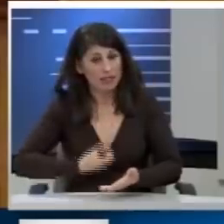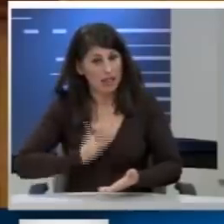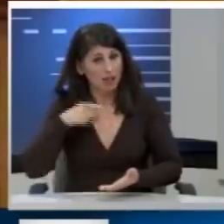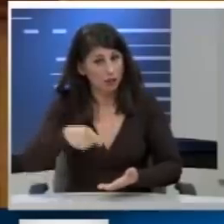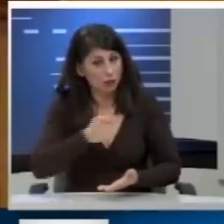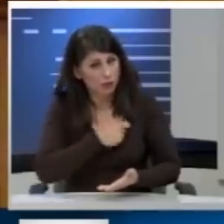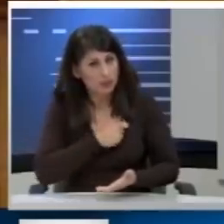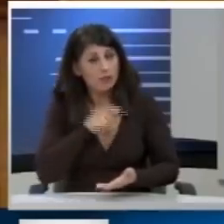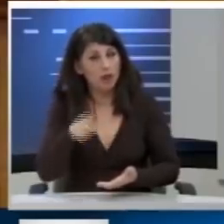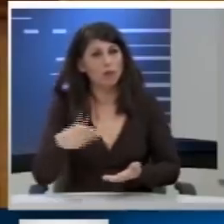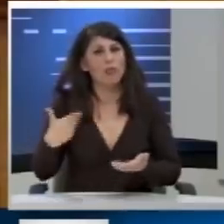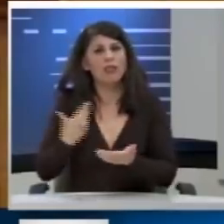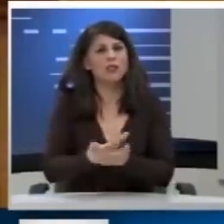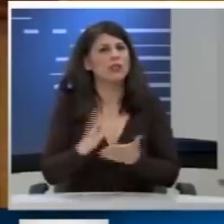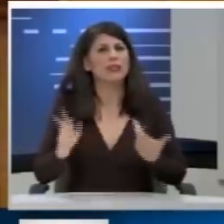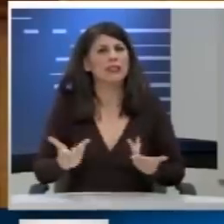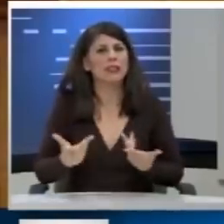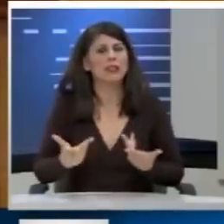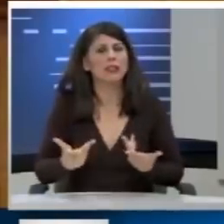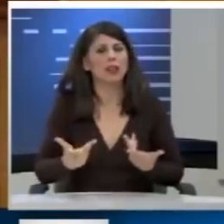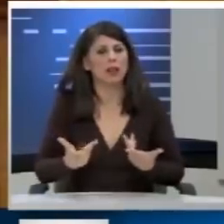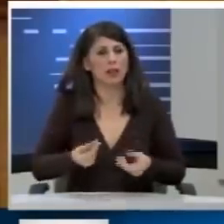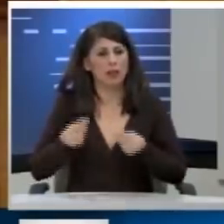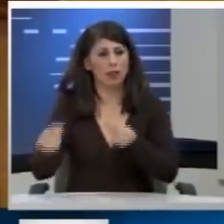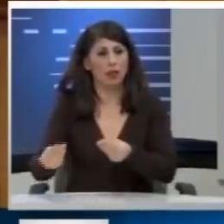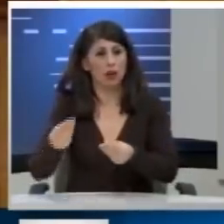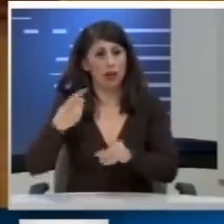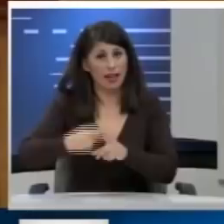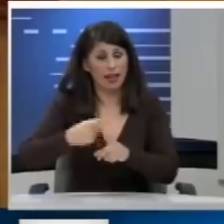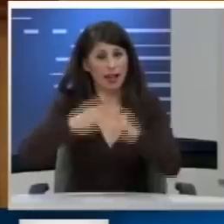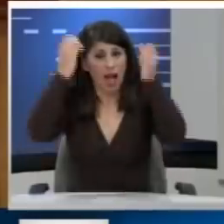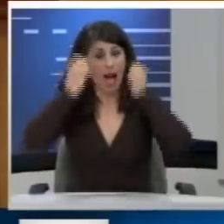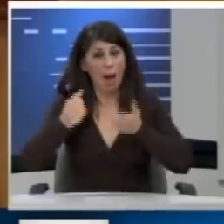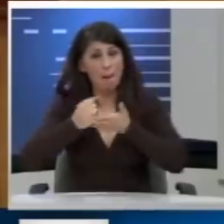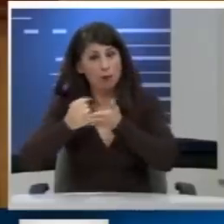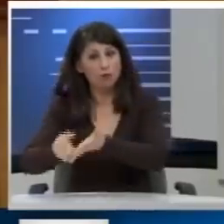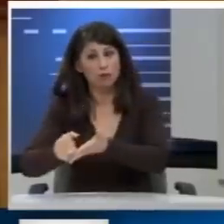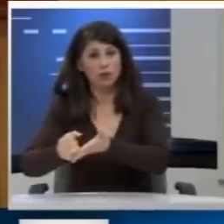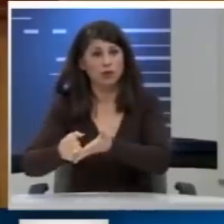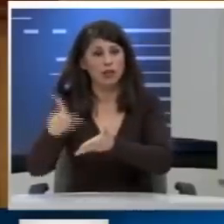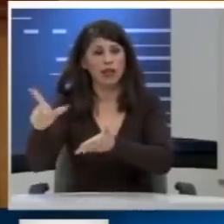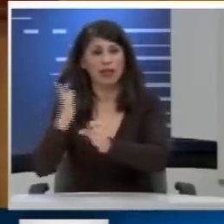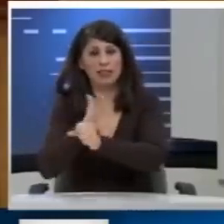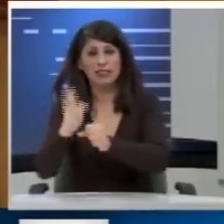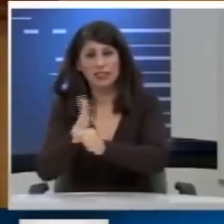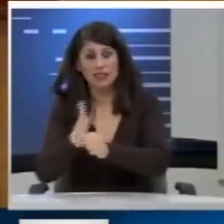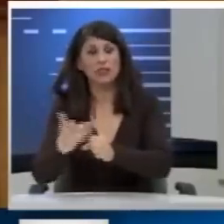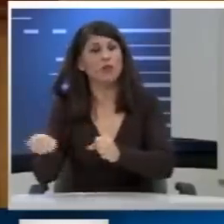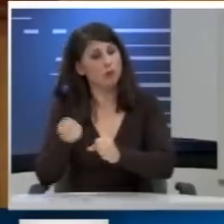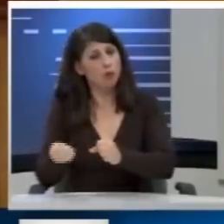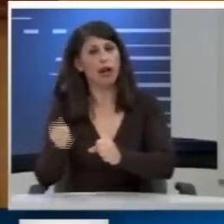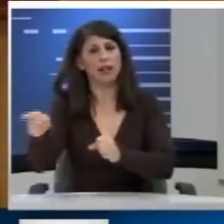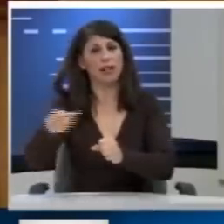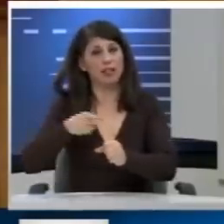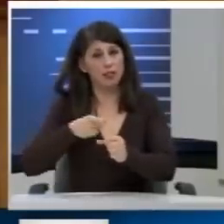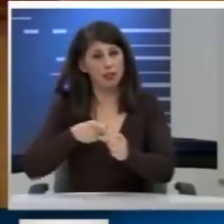πιστεύουν, αυτό που θα ζητούσαν είναι να δώσει ο ελληνικός λαός αποζημιώσεις για τις φθορές που προκάλεσε,